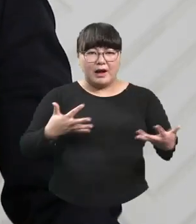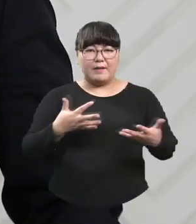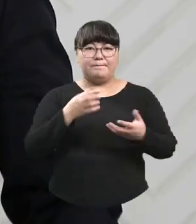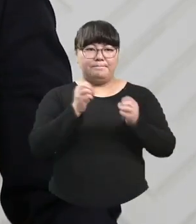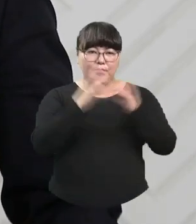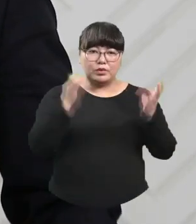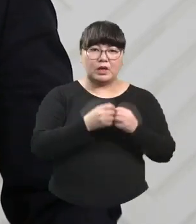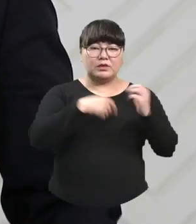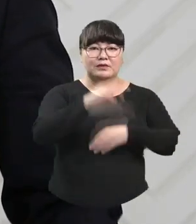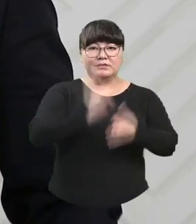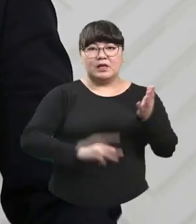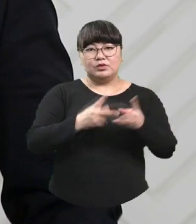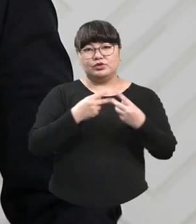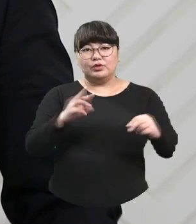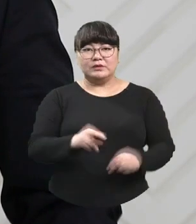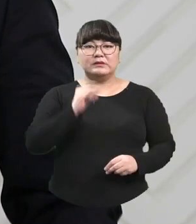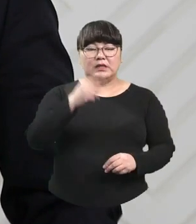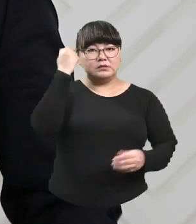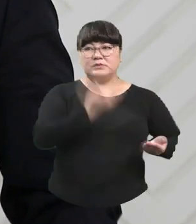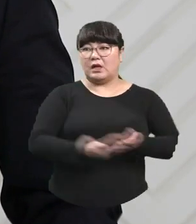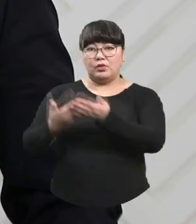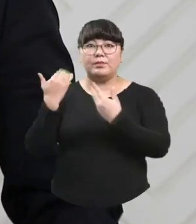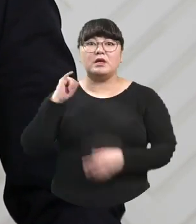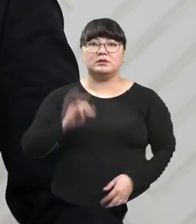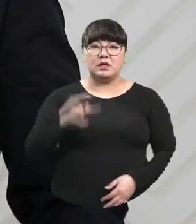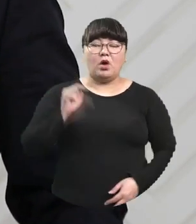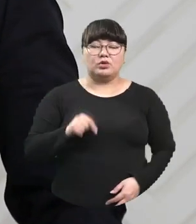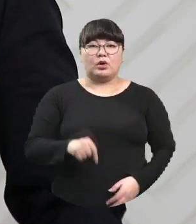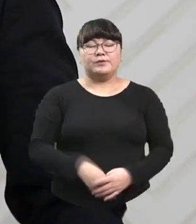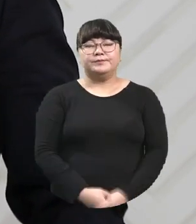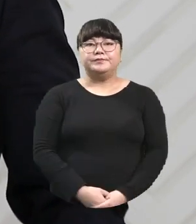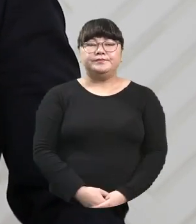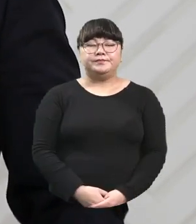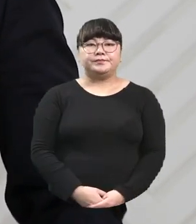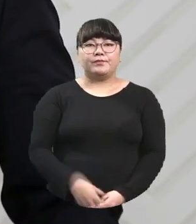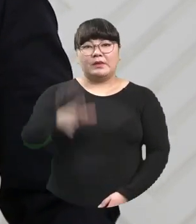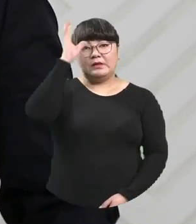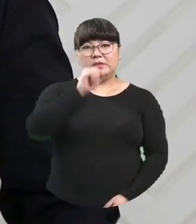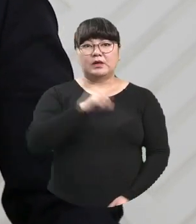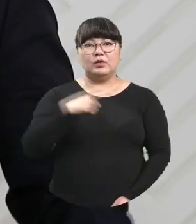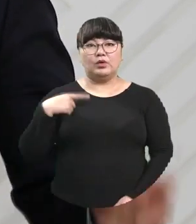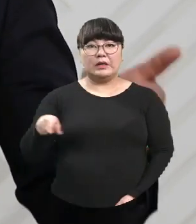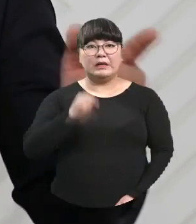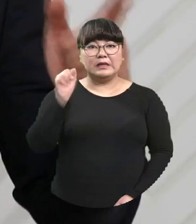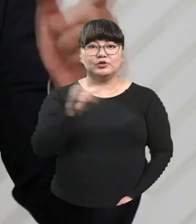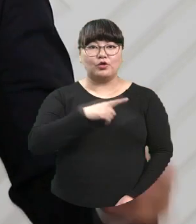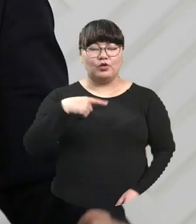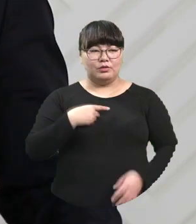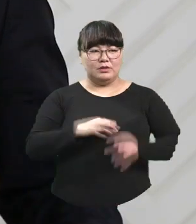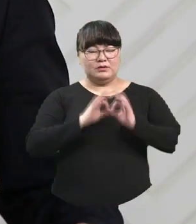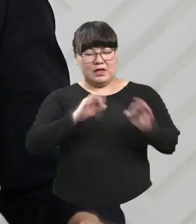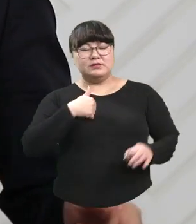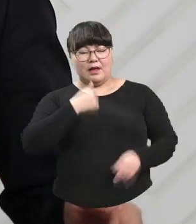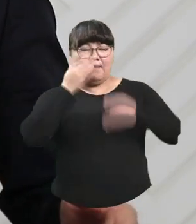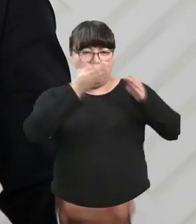бүтээгдэхүүнийг татвараас чөлөөлөх асуудлуудыг санал тавьж исэн болвол за сая бол энэ сайд маань бол нэг асуудал дээр бол